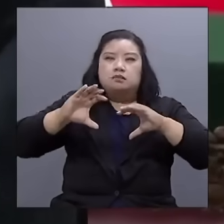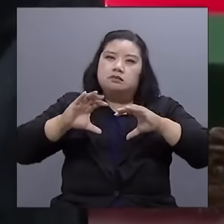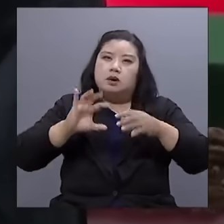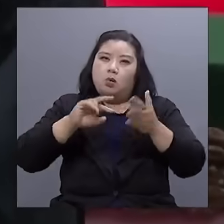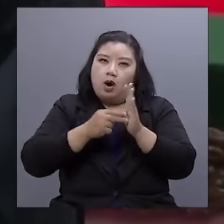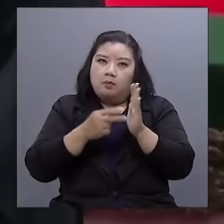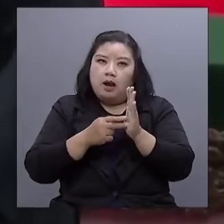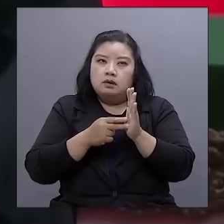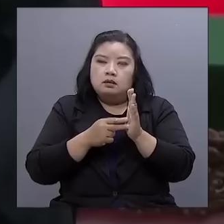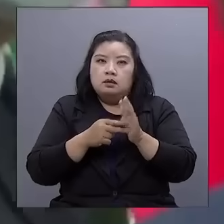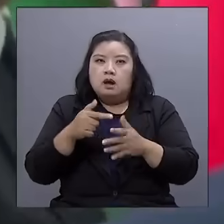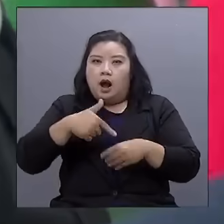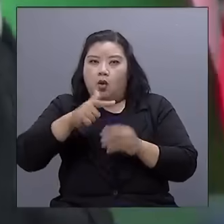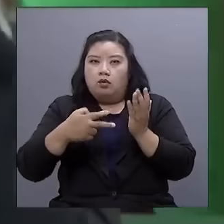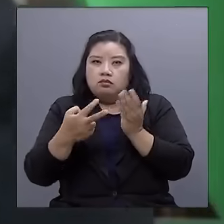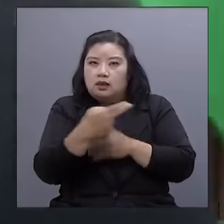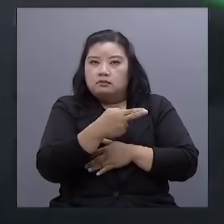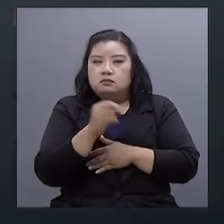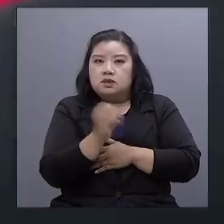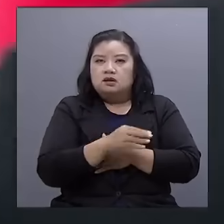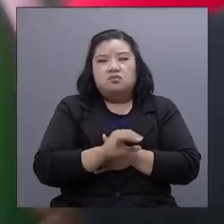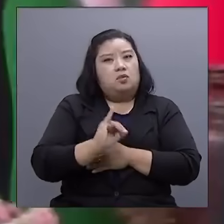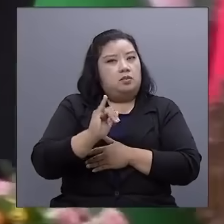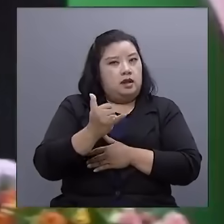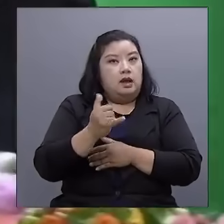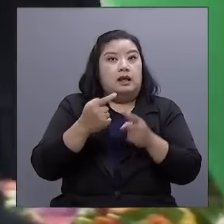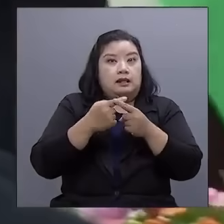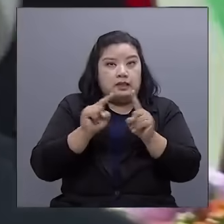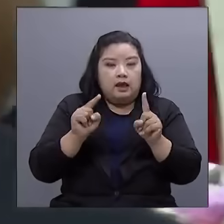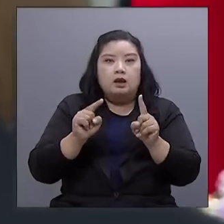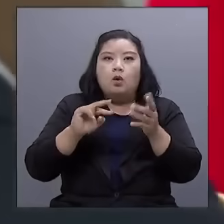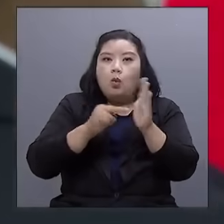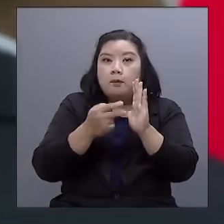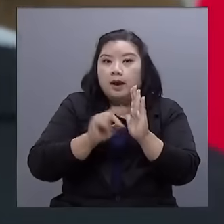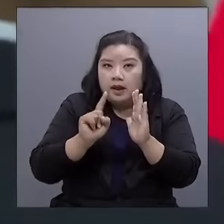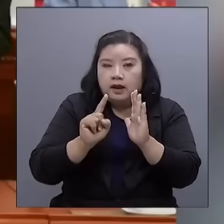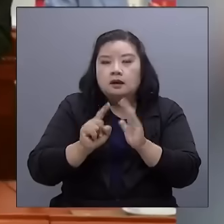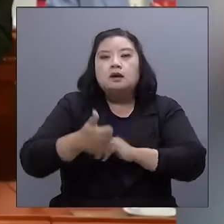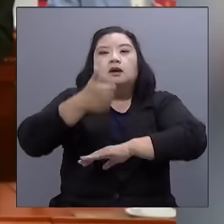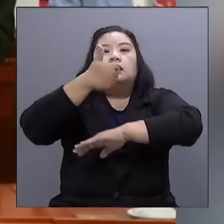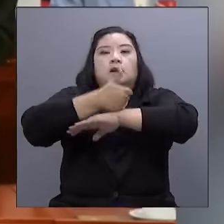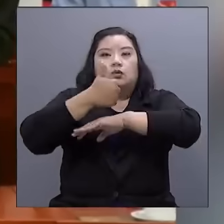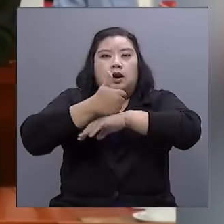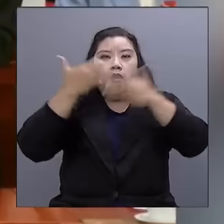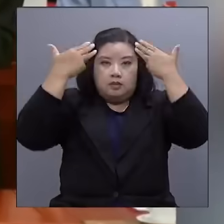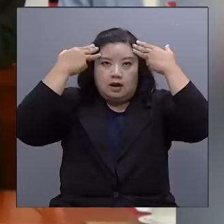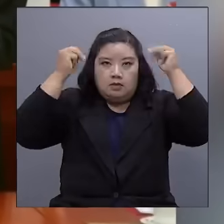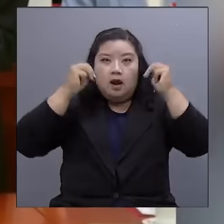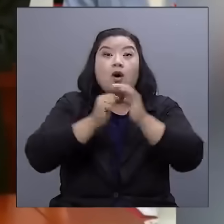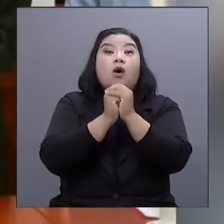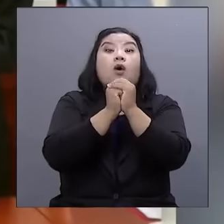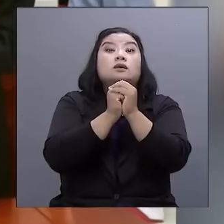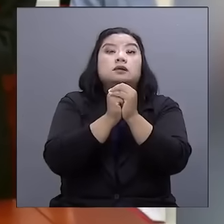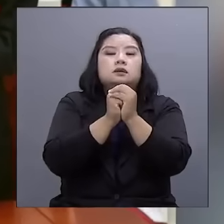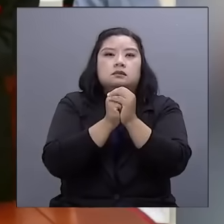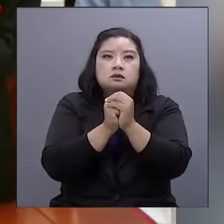ฉินกลางไปซะทีเดียวหรือถ้าให้พูดชัดไปกว่านั้นนะคะก็คือสีจิ้นผิงประธานาธิบดีจีนค่ะยังคงเชื่อ